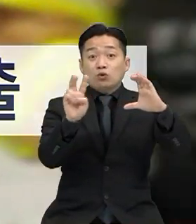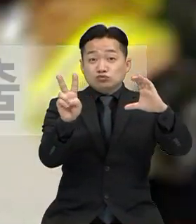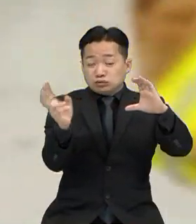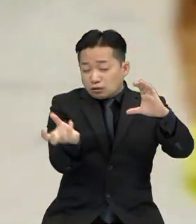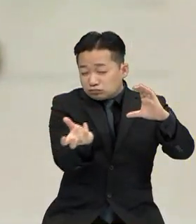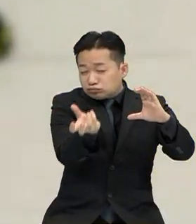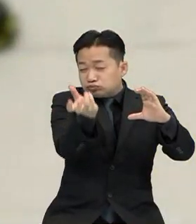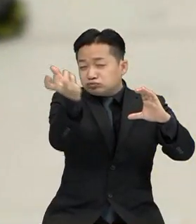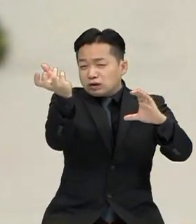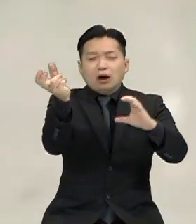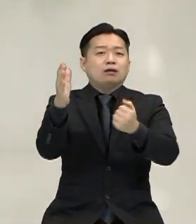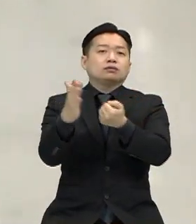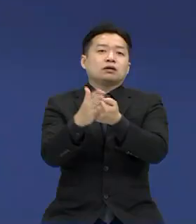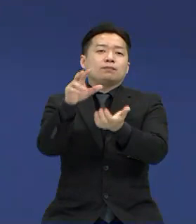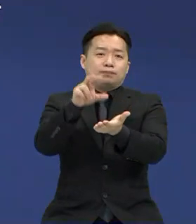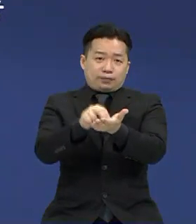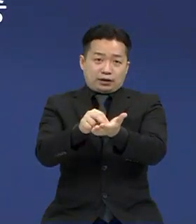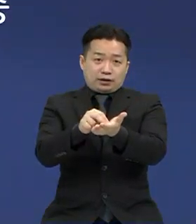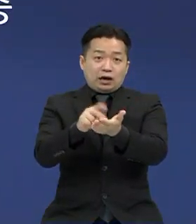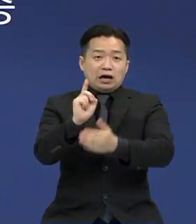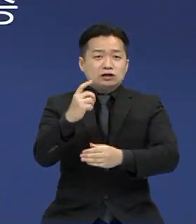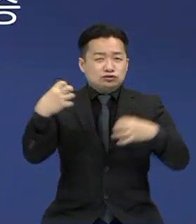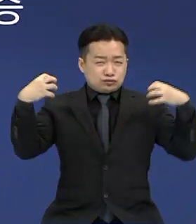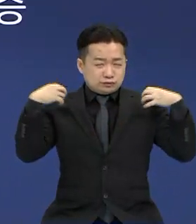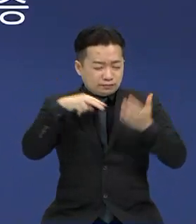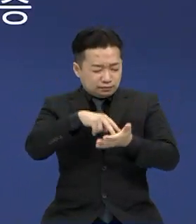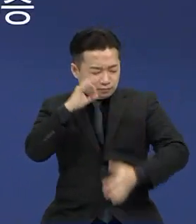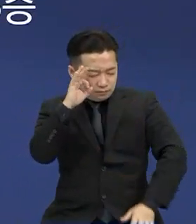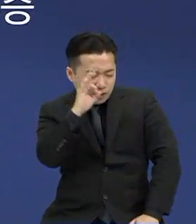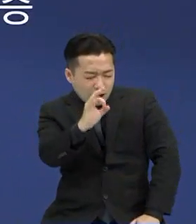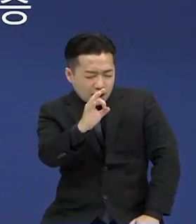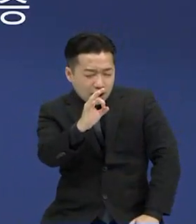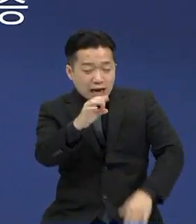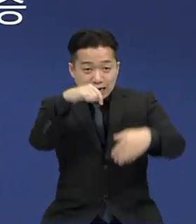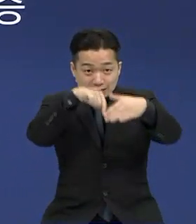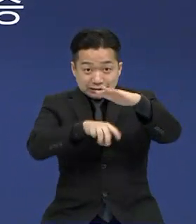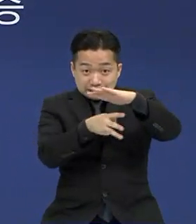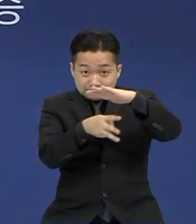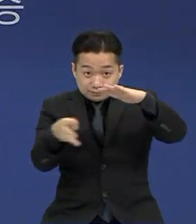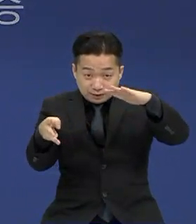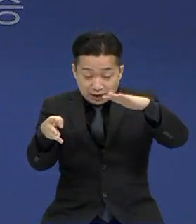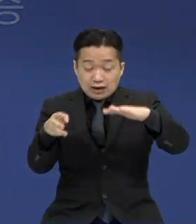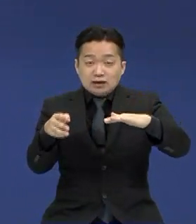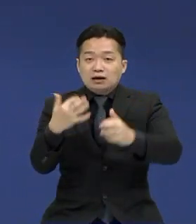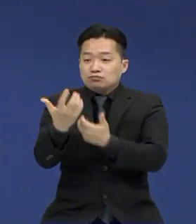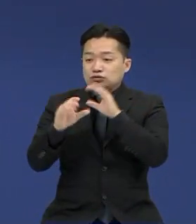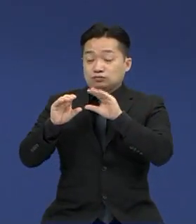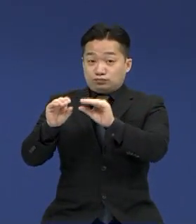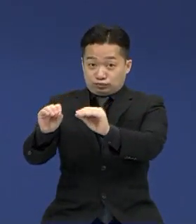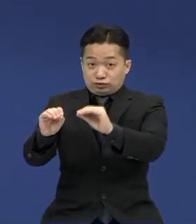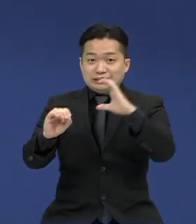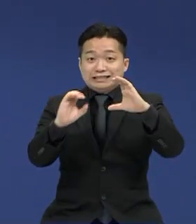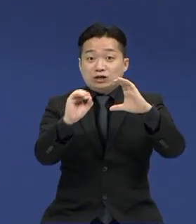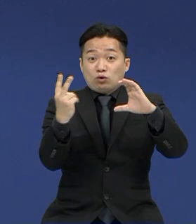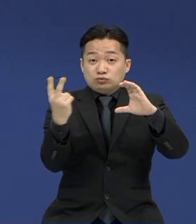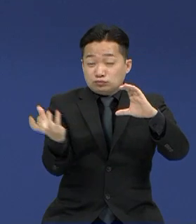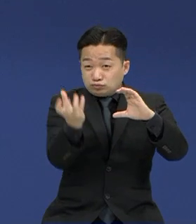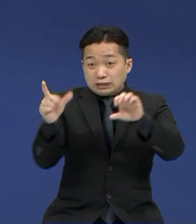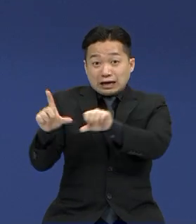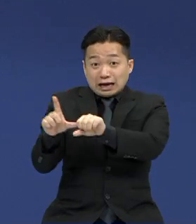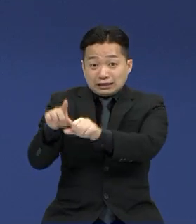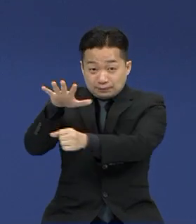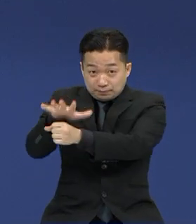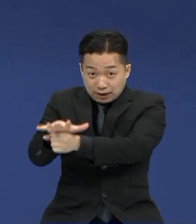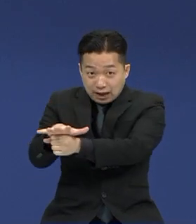사고가 발생했습니다. 소방당국이 파악한 바에 따르면 지하 3층 소화약재실에 있던 화재 진압용 이산화탄소 가스가